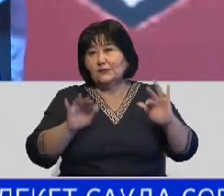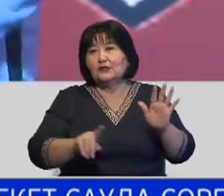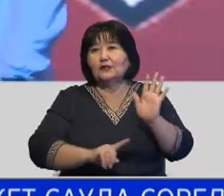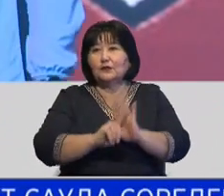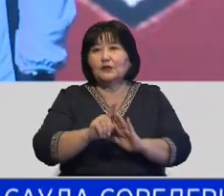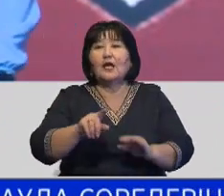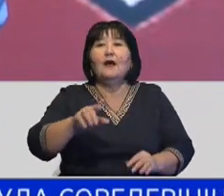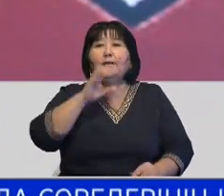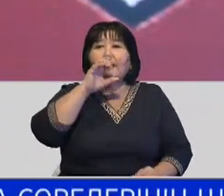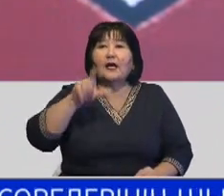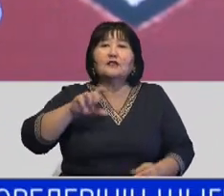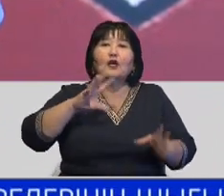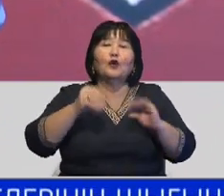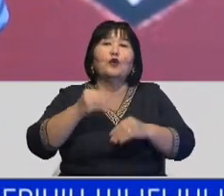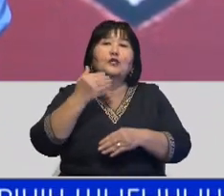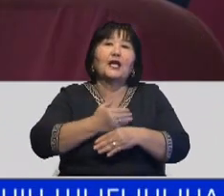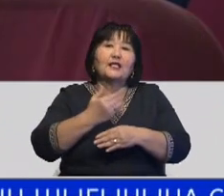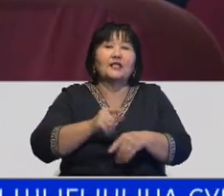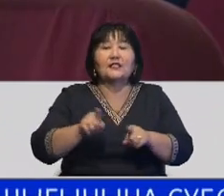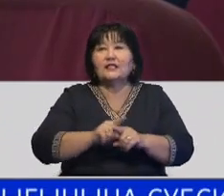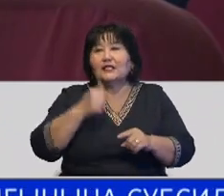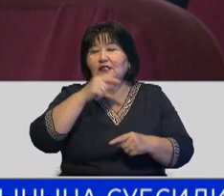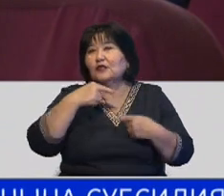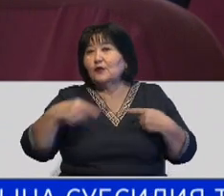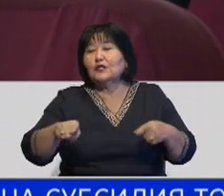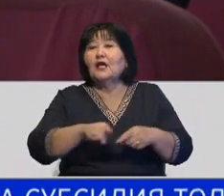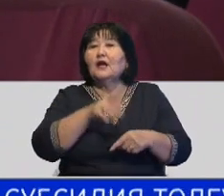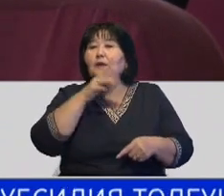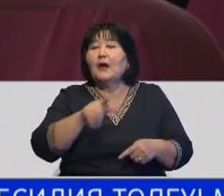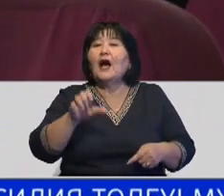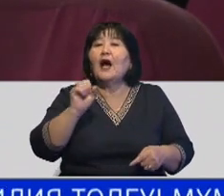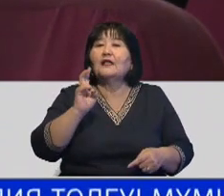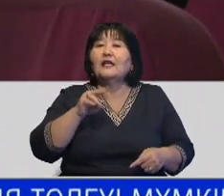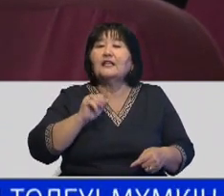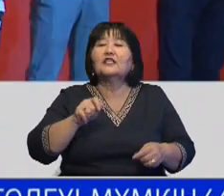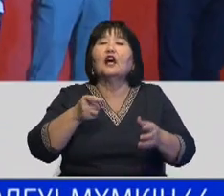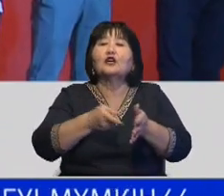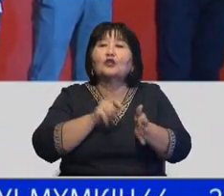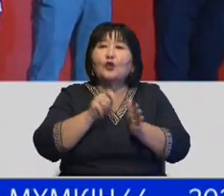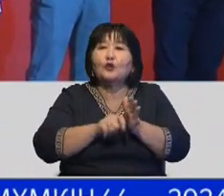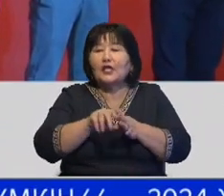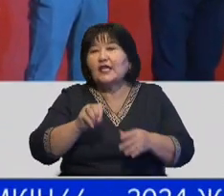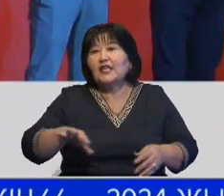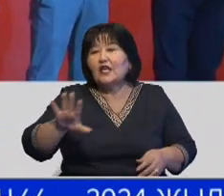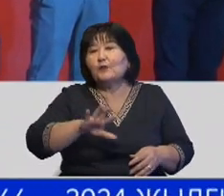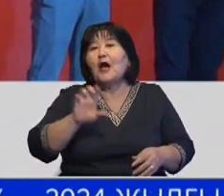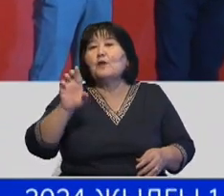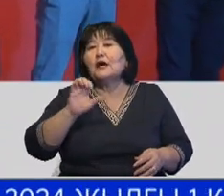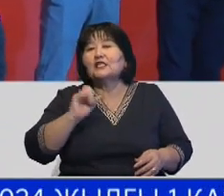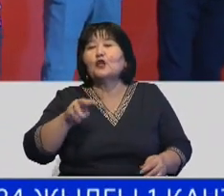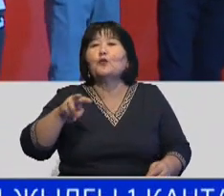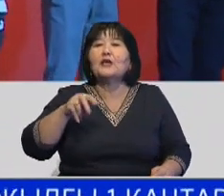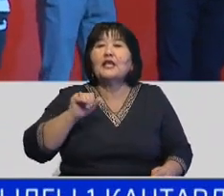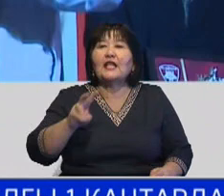көрді. Қасқырлардың қорытынды кеші жылдағыдан өзгерек болды. Маусымға аналитикалық шолу жасалды. Оны Еуропаның Барселона,